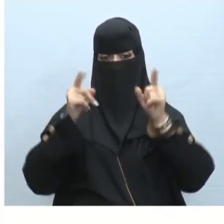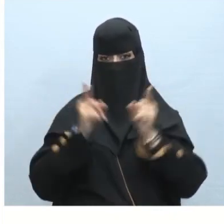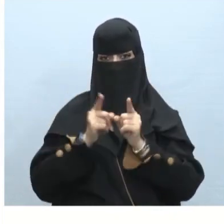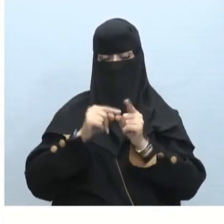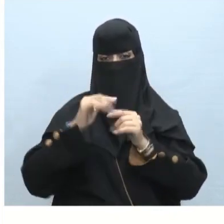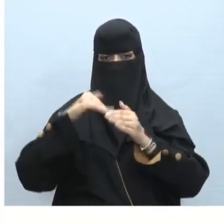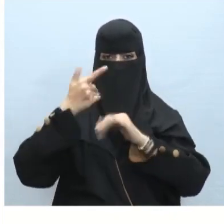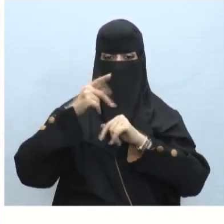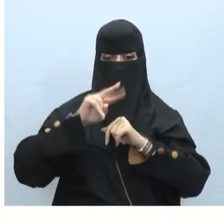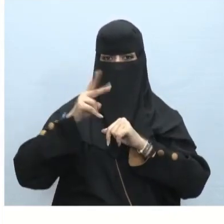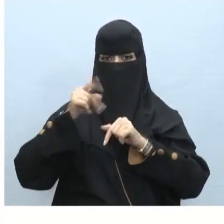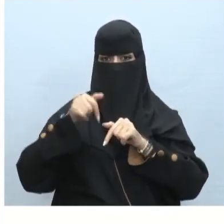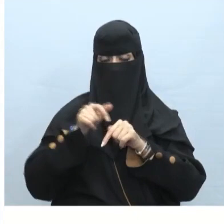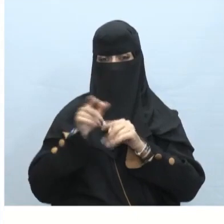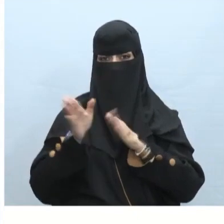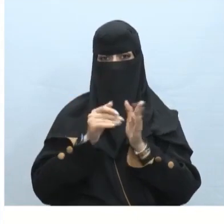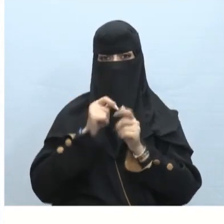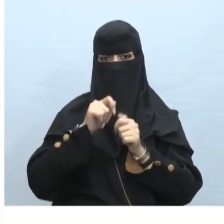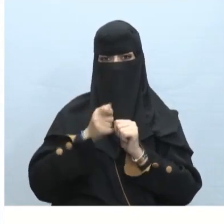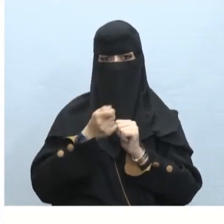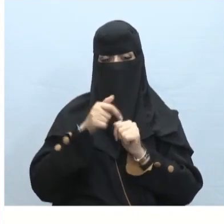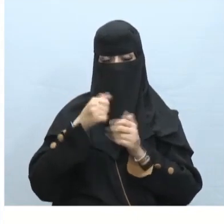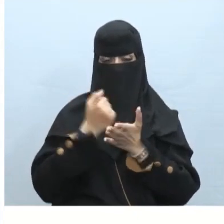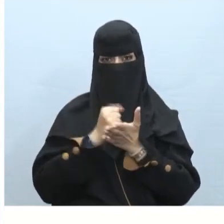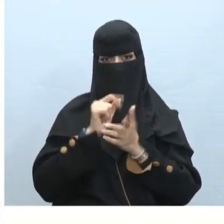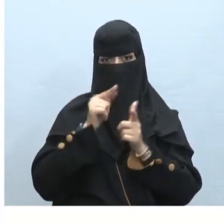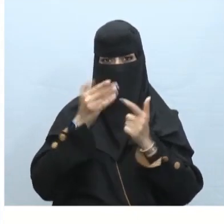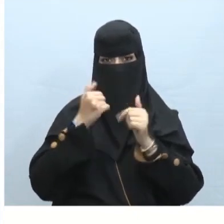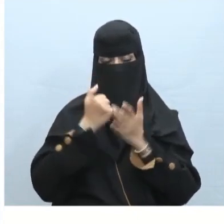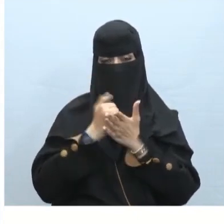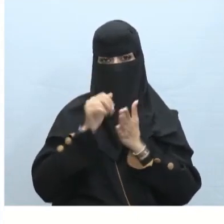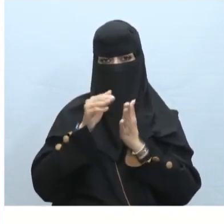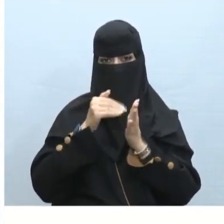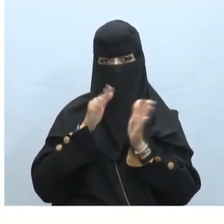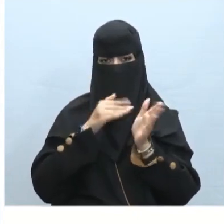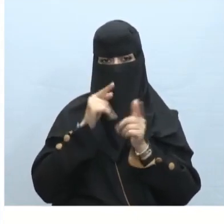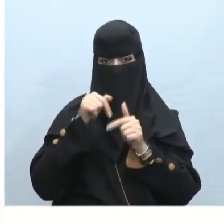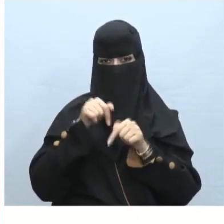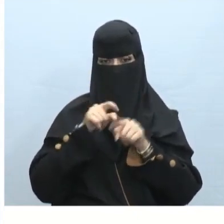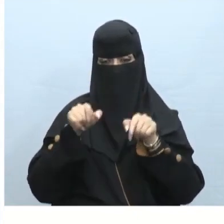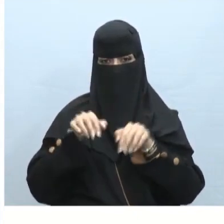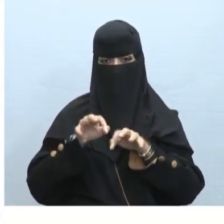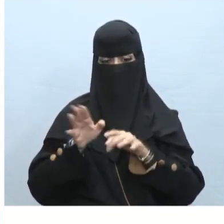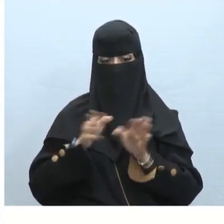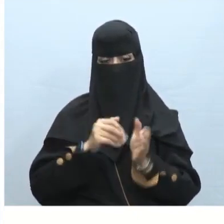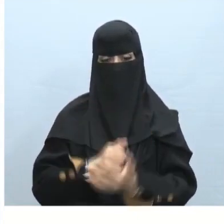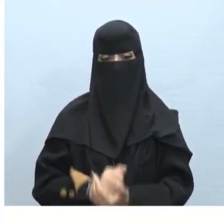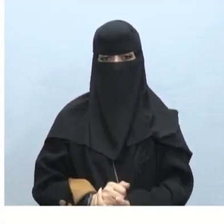المربع ومن ثم الضغط على مفتاح حذف مفتاح ديليت في لوحه المفاتيح